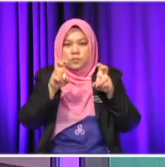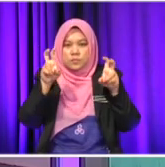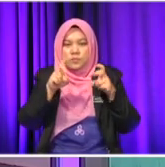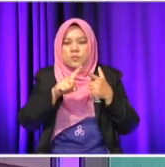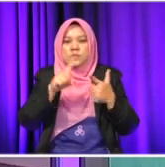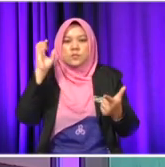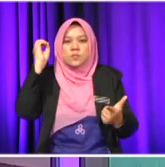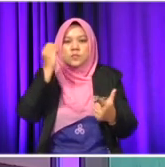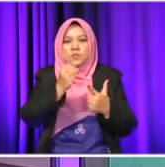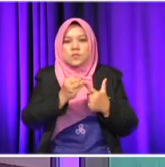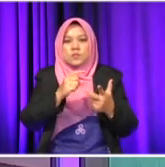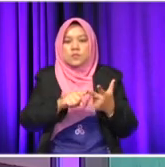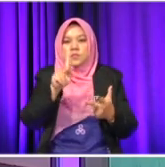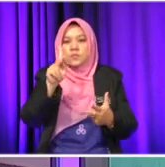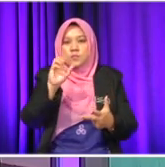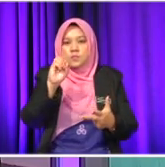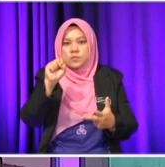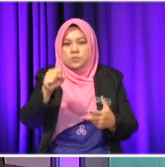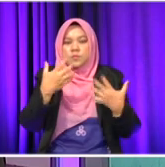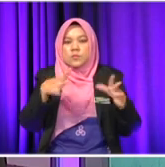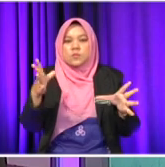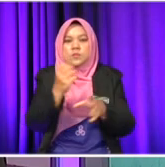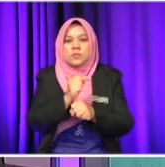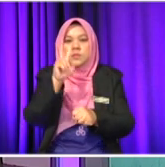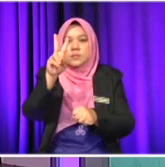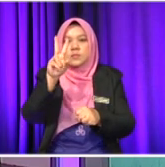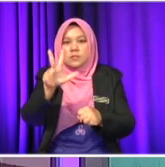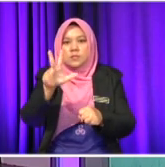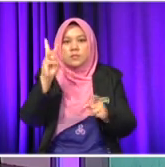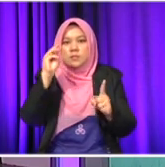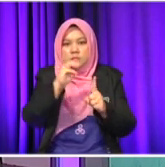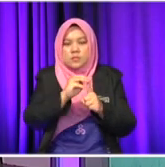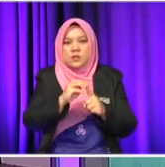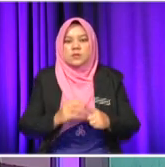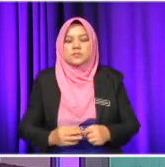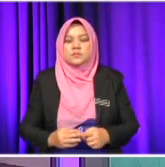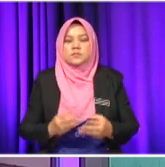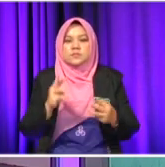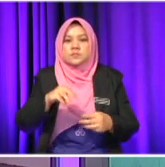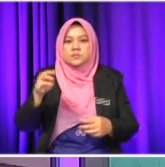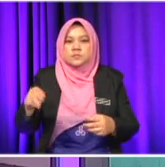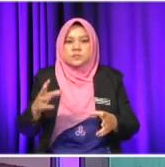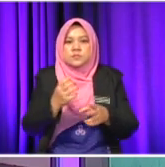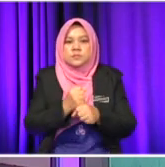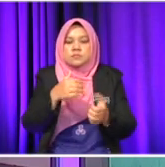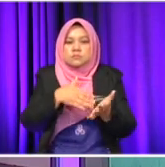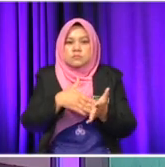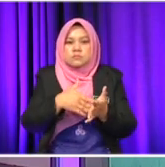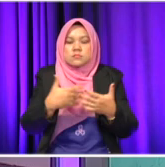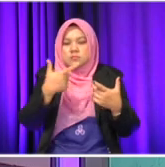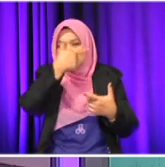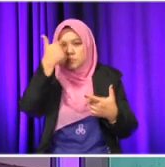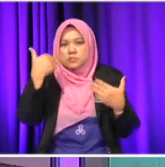dan anggaran kos kamu udah dapat tiga mereka lemah supaya mudah memilikinya ingat coba aja 11